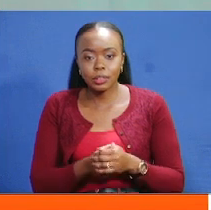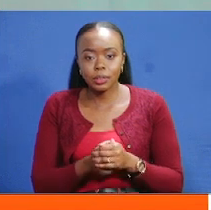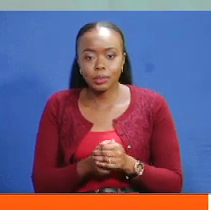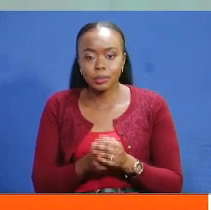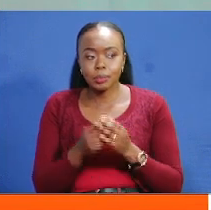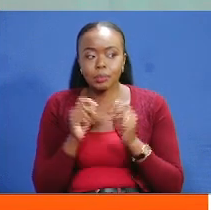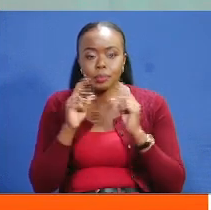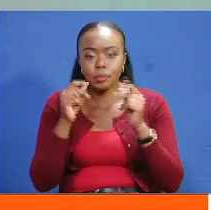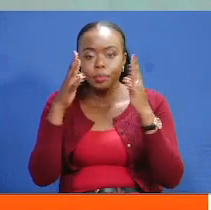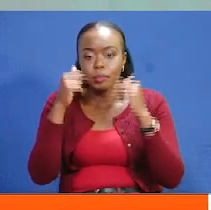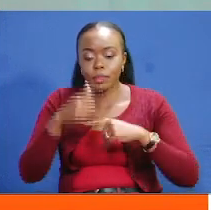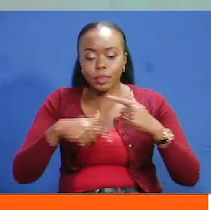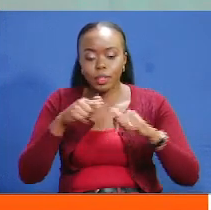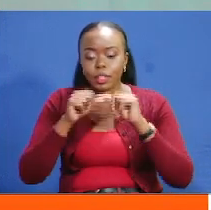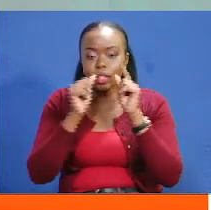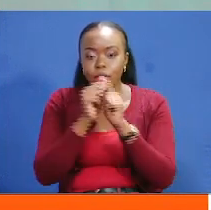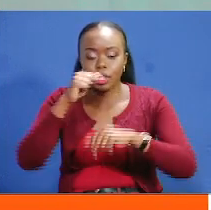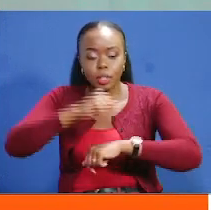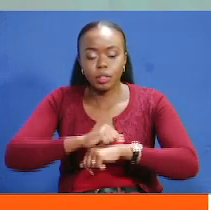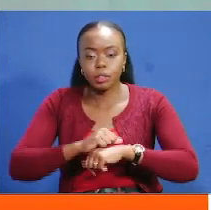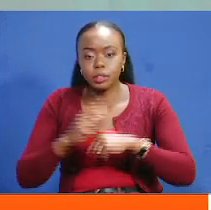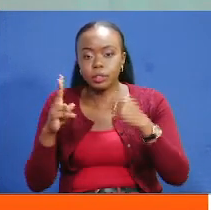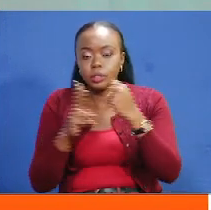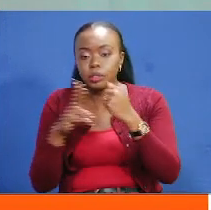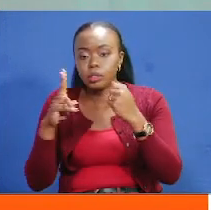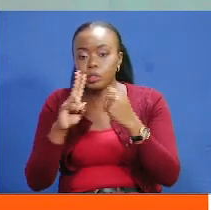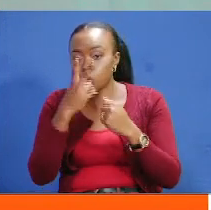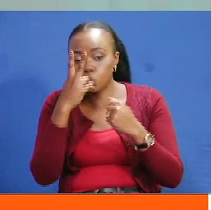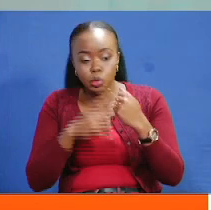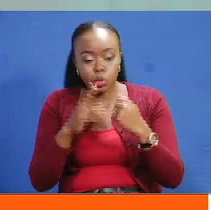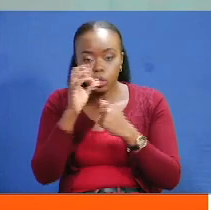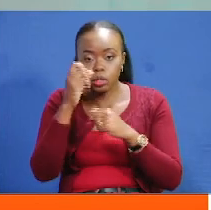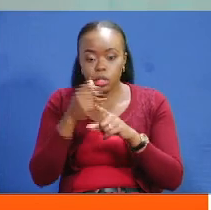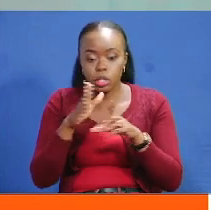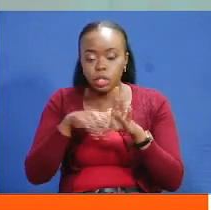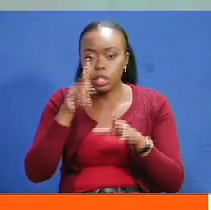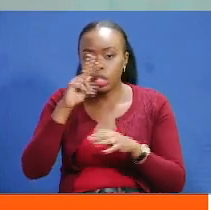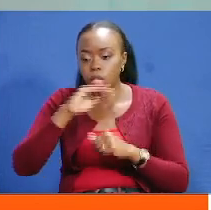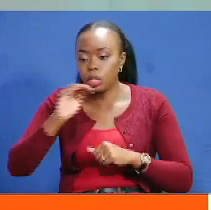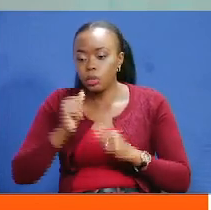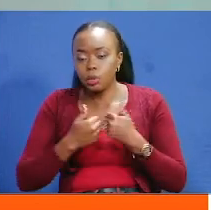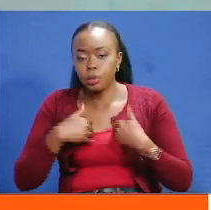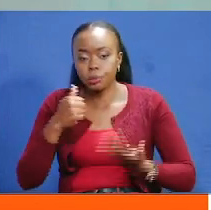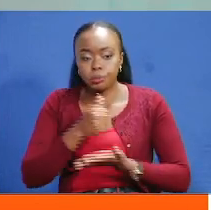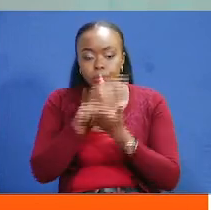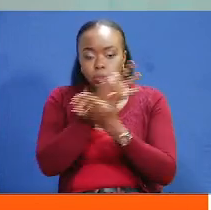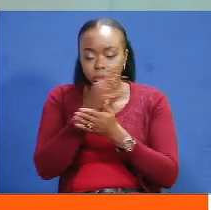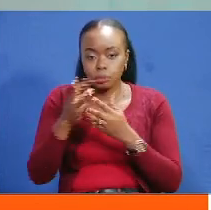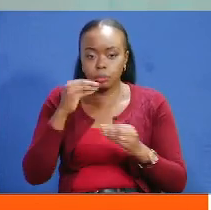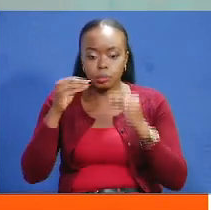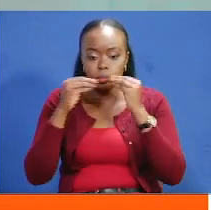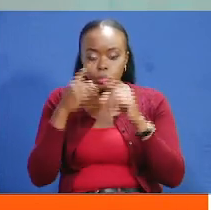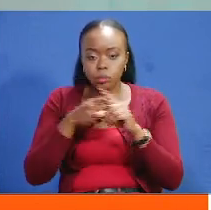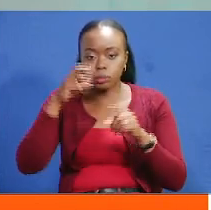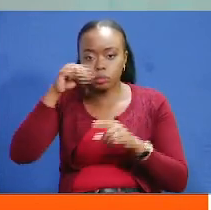Kisonga mbele ni kuwa shule 270 za kaskazini ya Mwingi, kaunti ya Kitui, zimepata msaada wa chakula kutoka